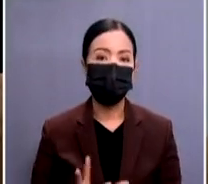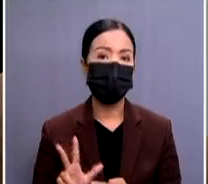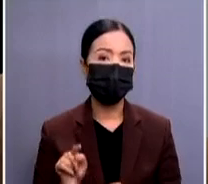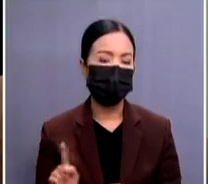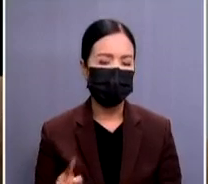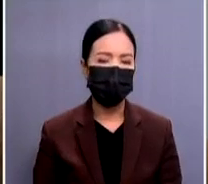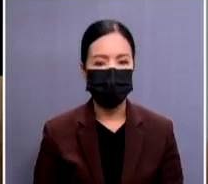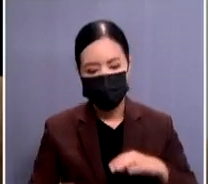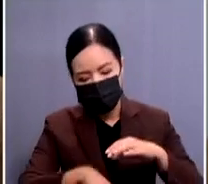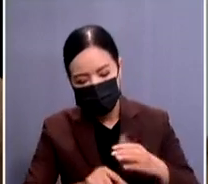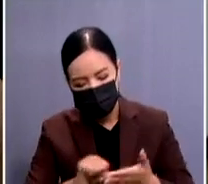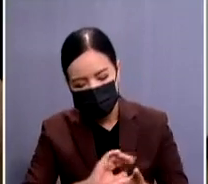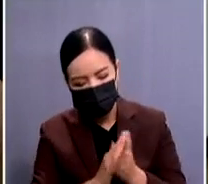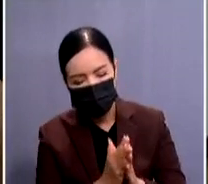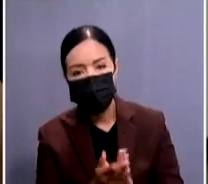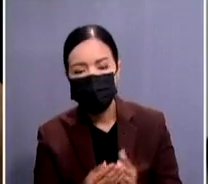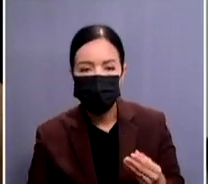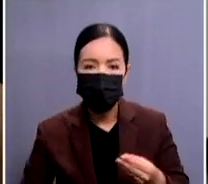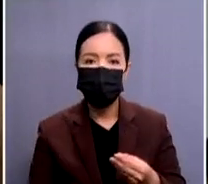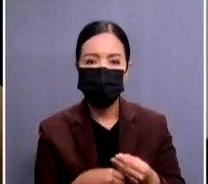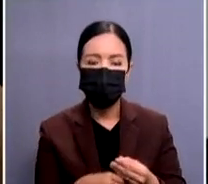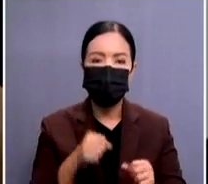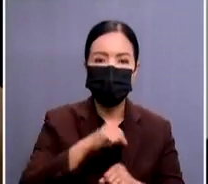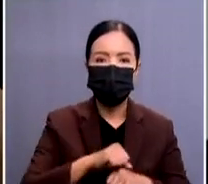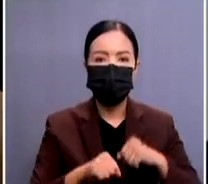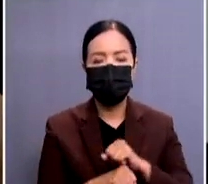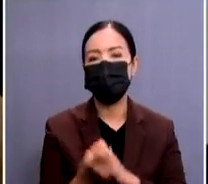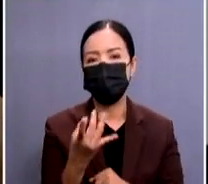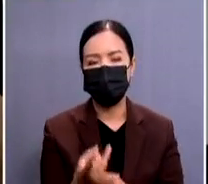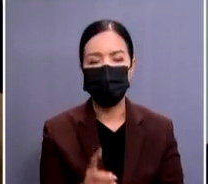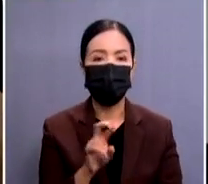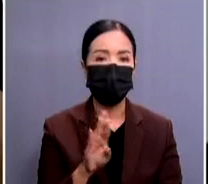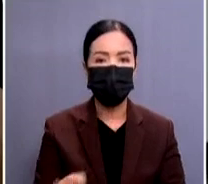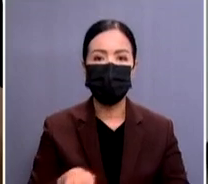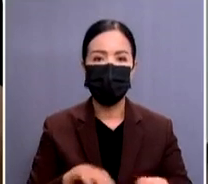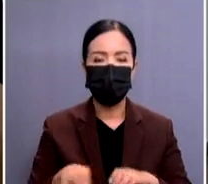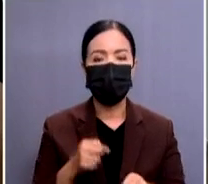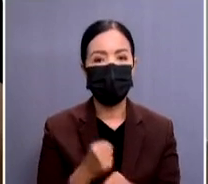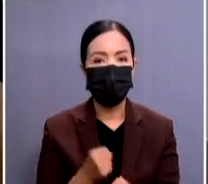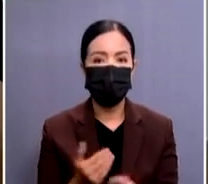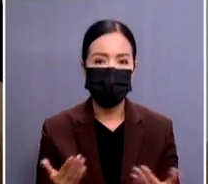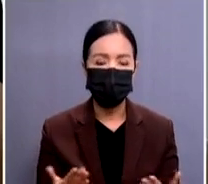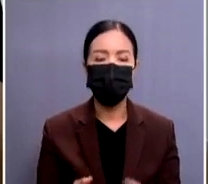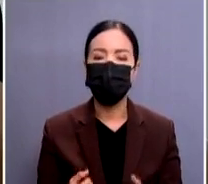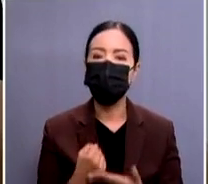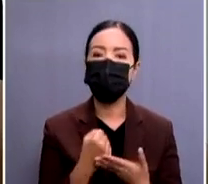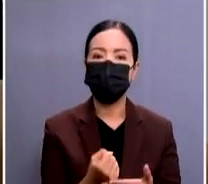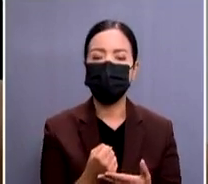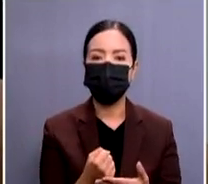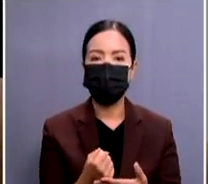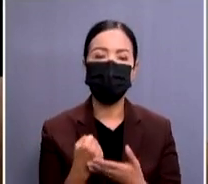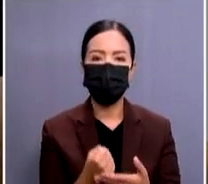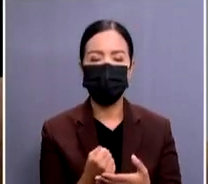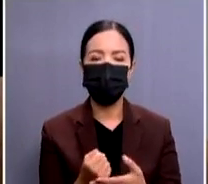ในเนี่ยเราจะปรับปรุงนะครับเสริมแล้วก็สร้างนะครับระบบการบริหารจัดการยังไงที่จะเอื้อต่อ2ข